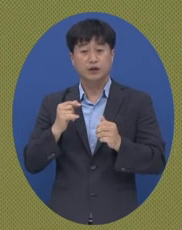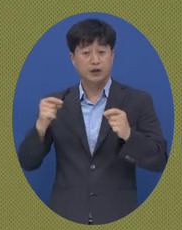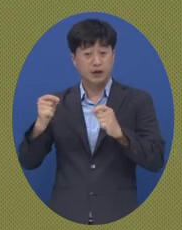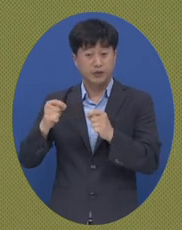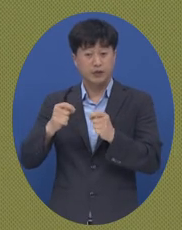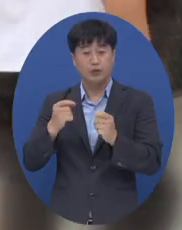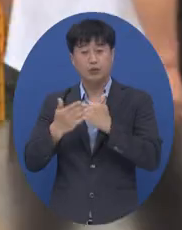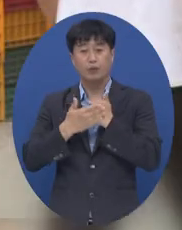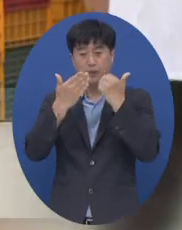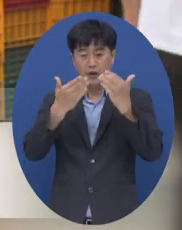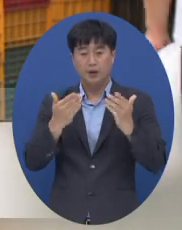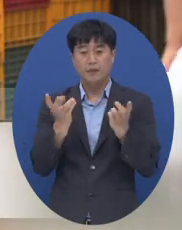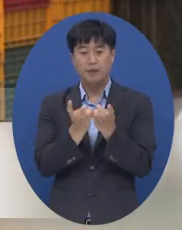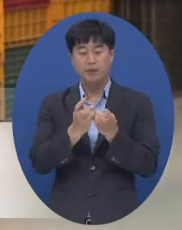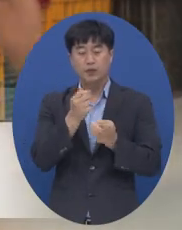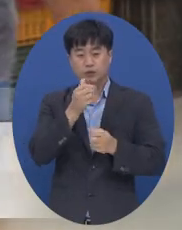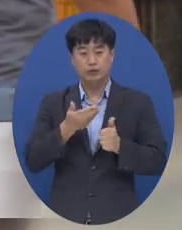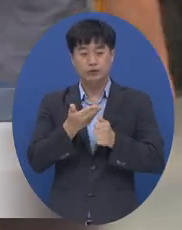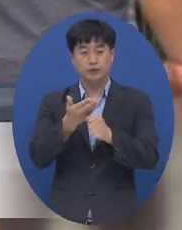안내합니다.